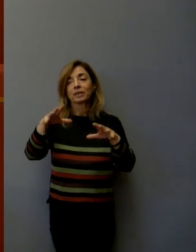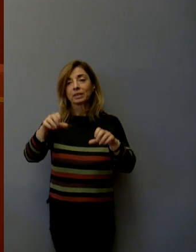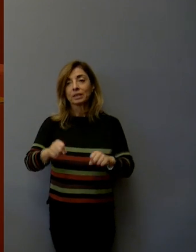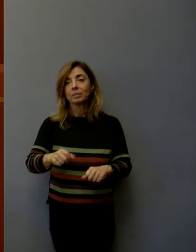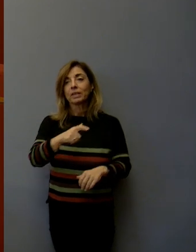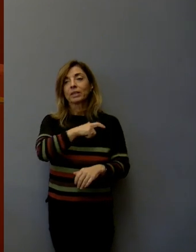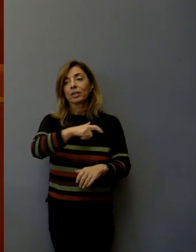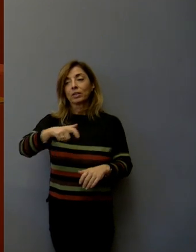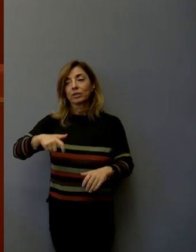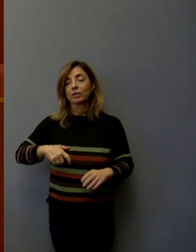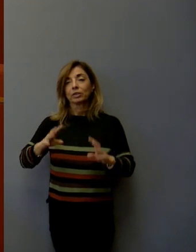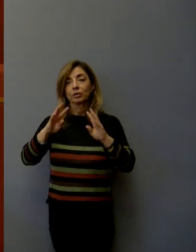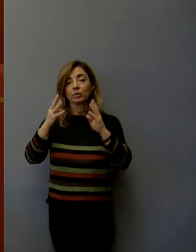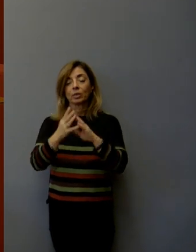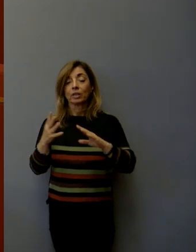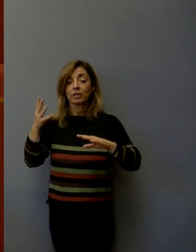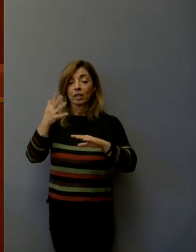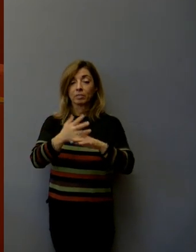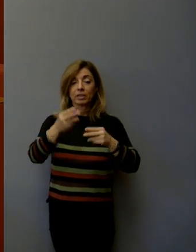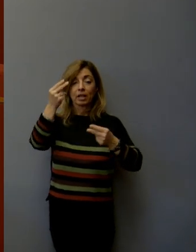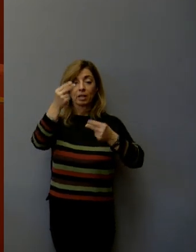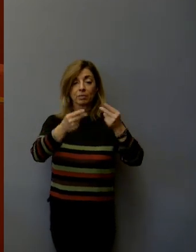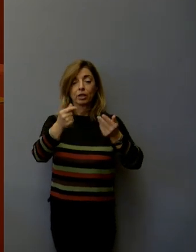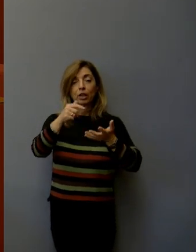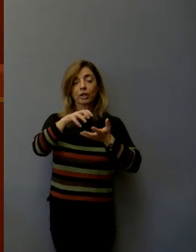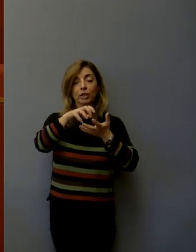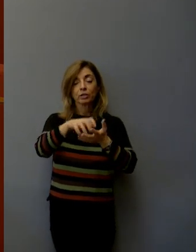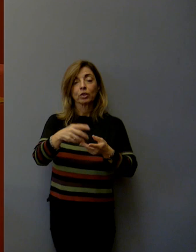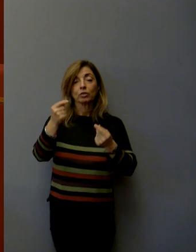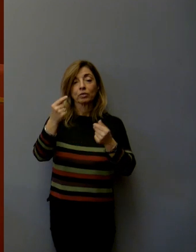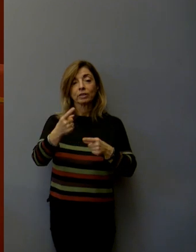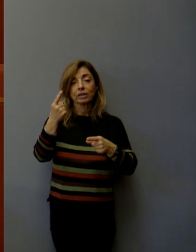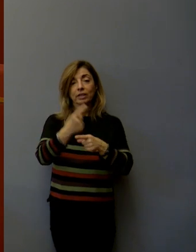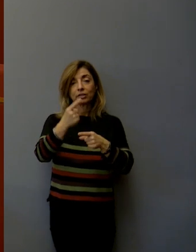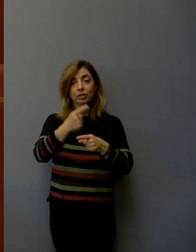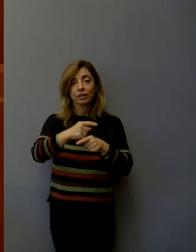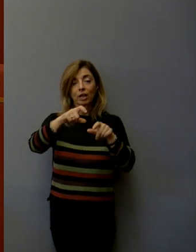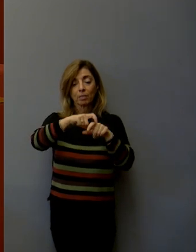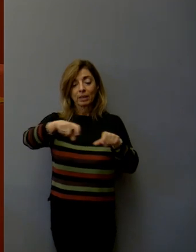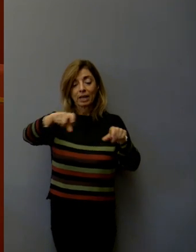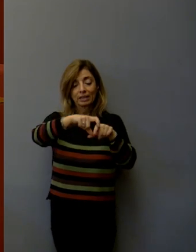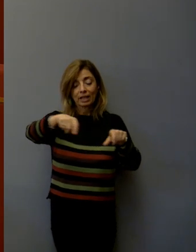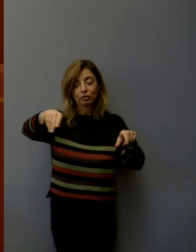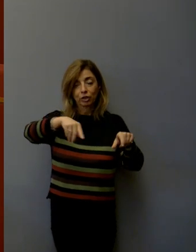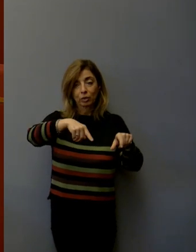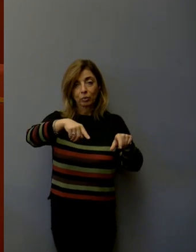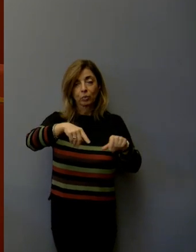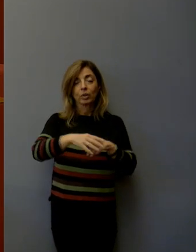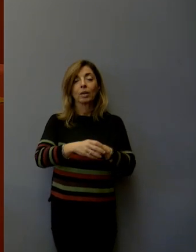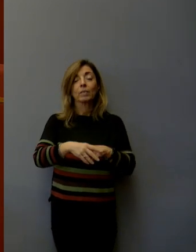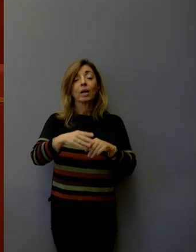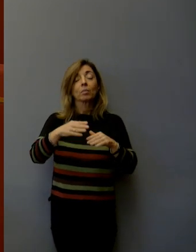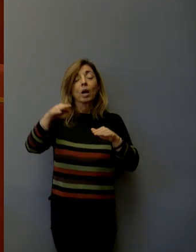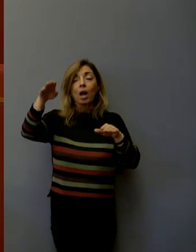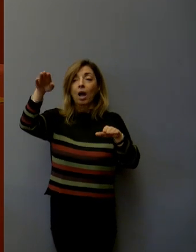l'aggiunta ad individuare nell'ambito del bilancio le risorse finanziarie necessarie per la tracciatura dall'inizio di via Benito merlanti procedendo verso